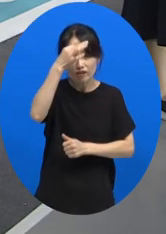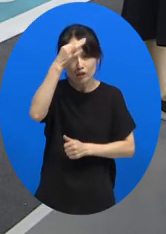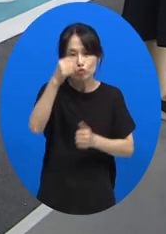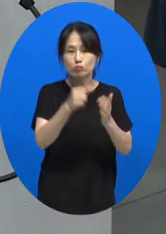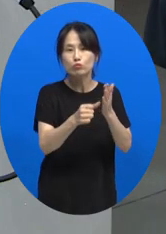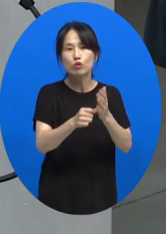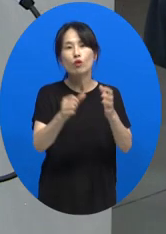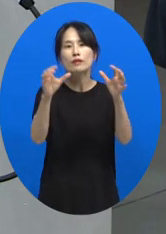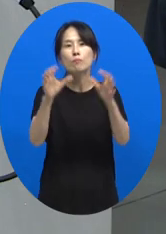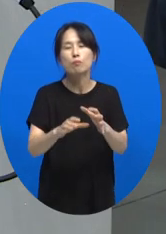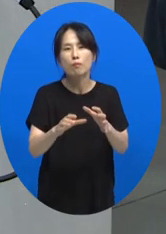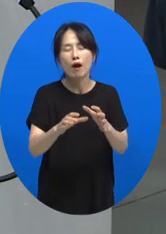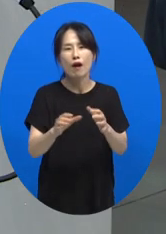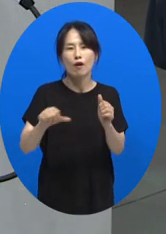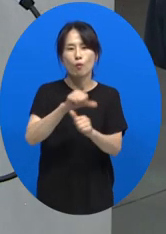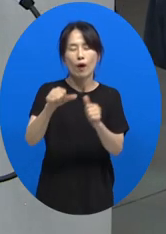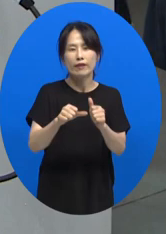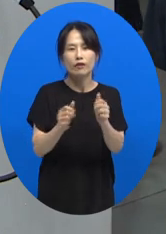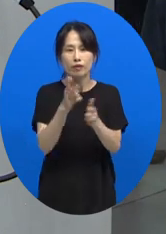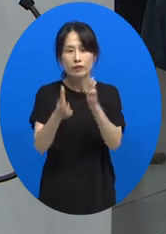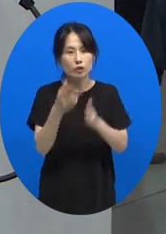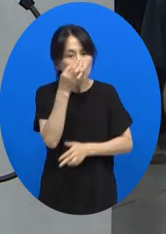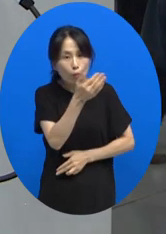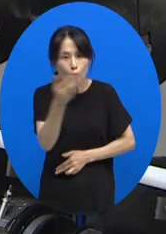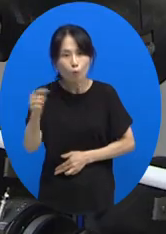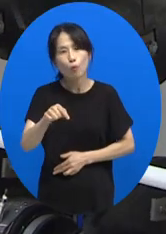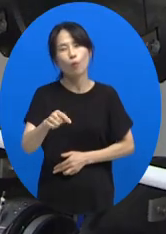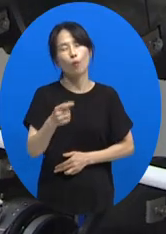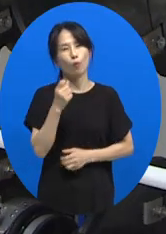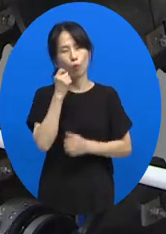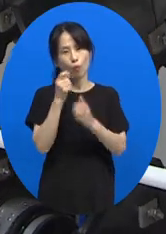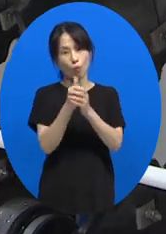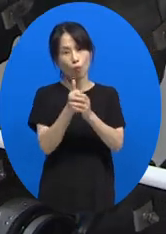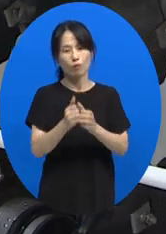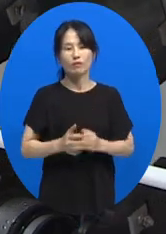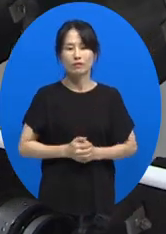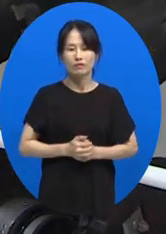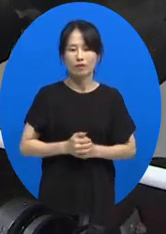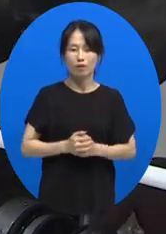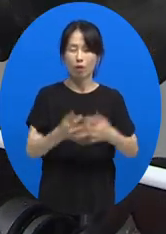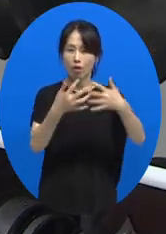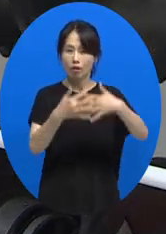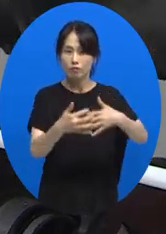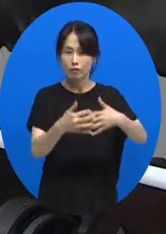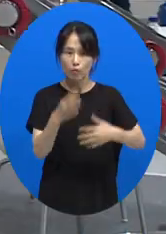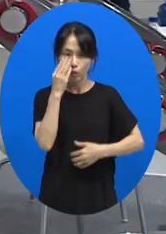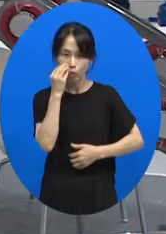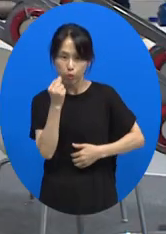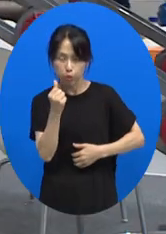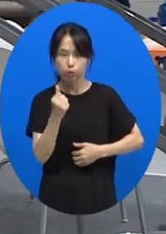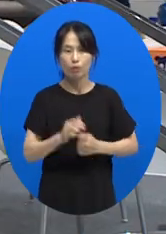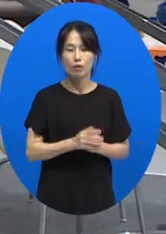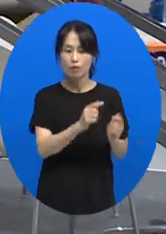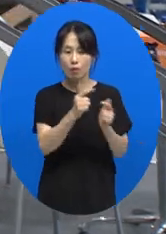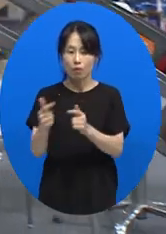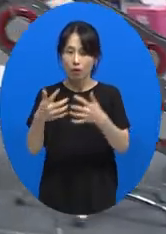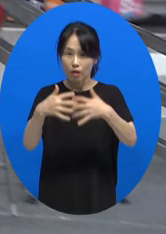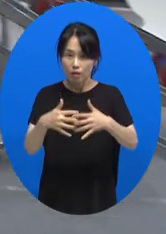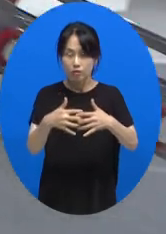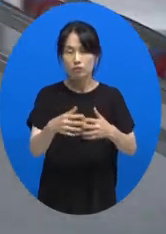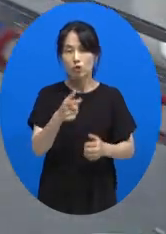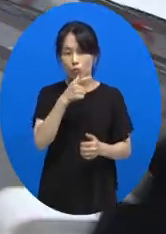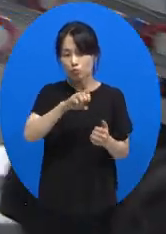환경기술과 제품들이 가득한 환경산업전이 눈길을 끕니다. 유연하게 돌아가는 체인과 각종 장치들,